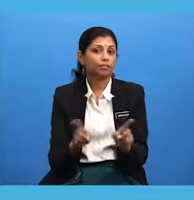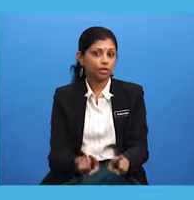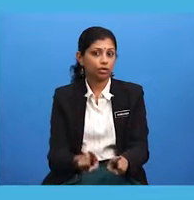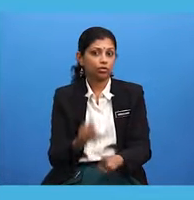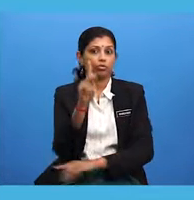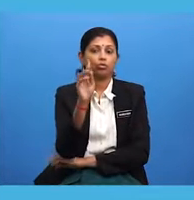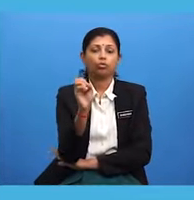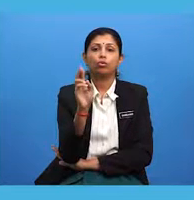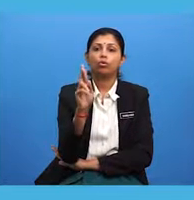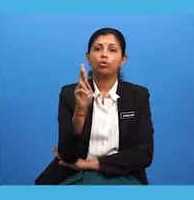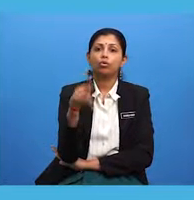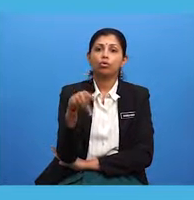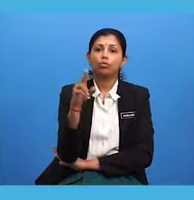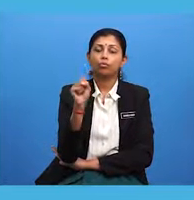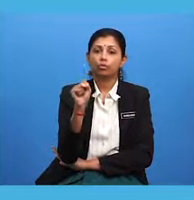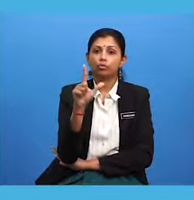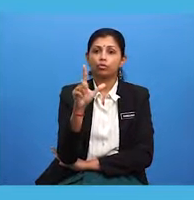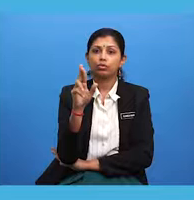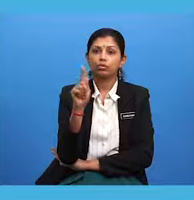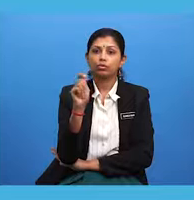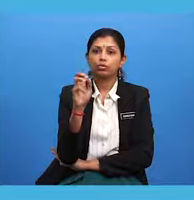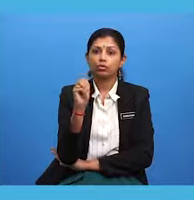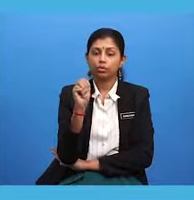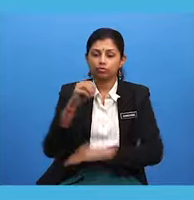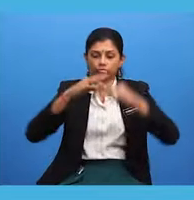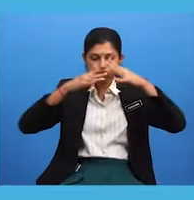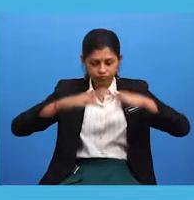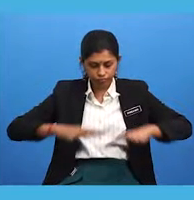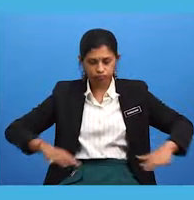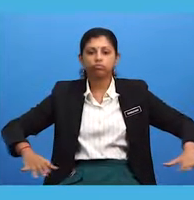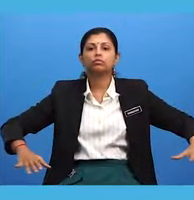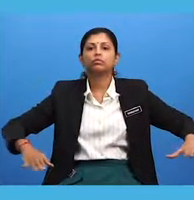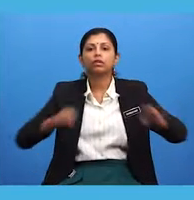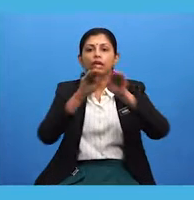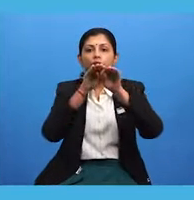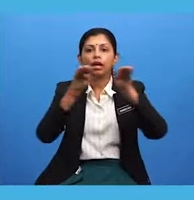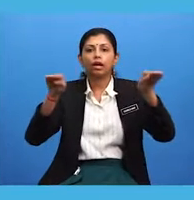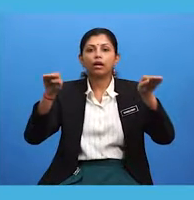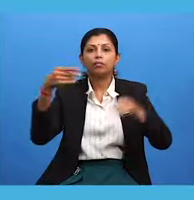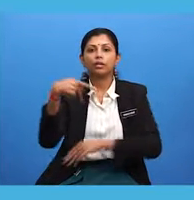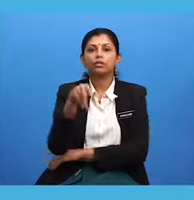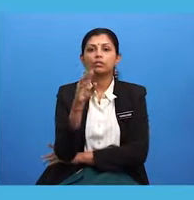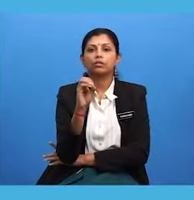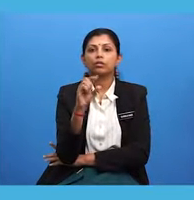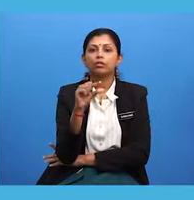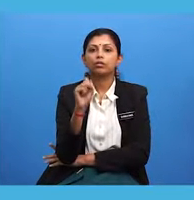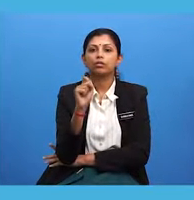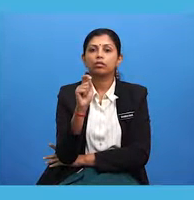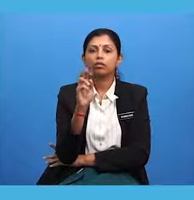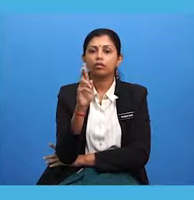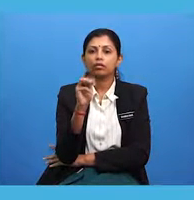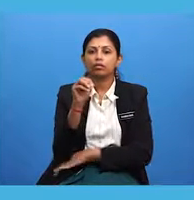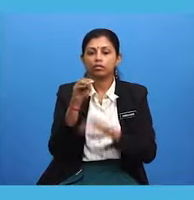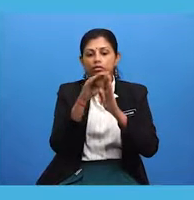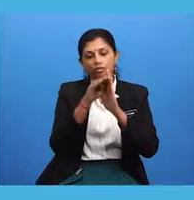luteum tadi akan terurai dan aras hormon progesteron akan